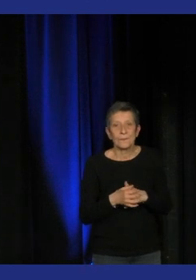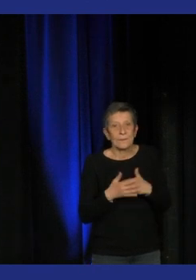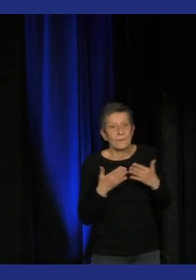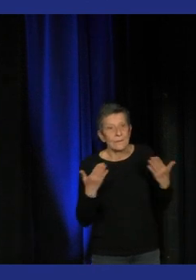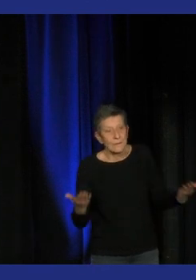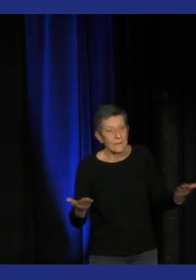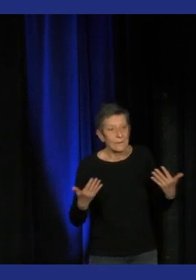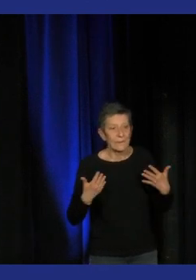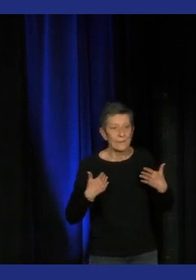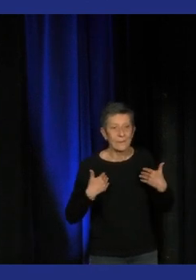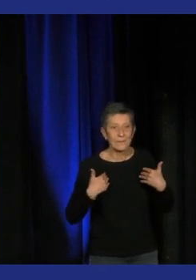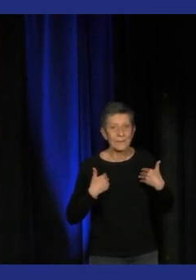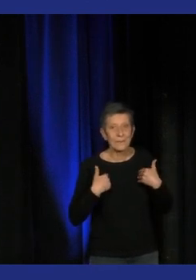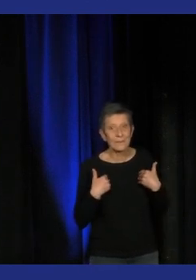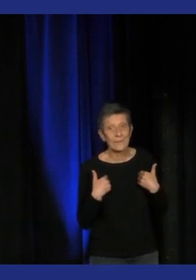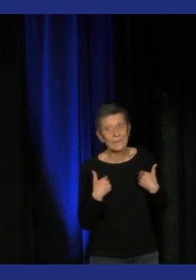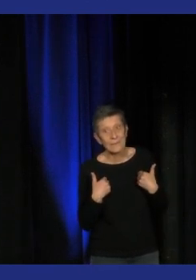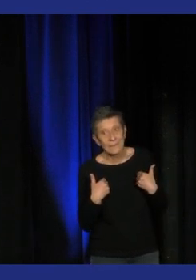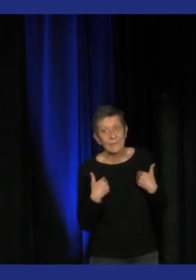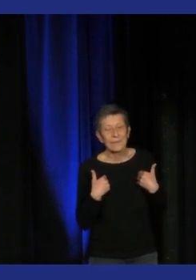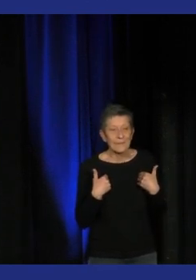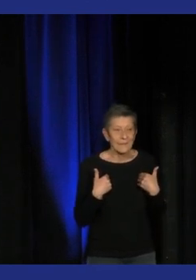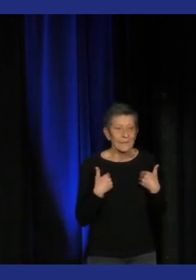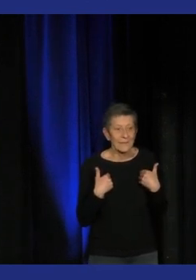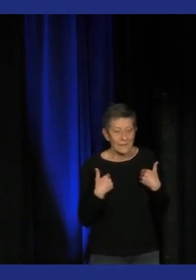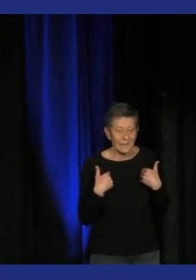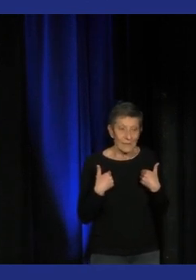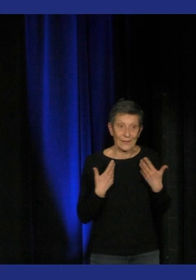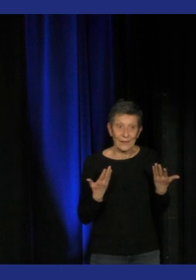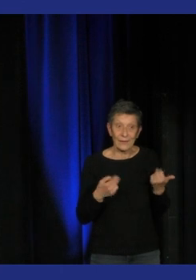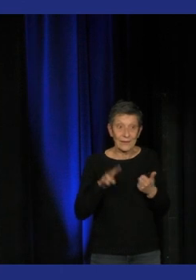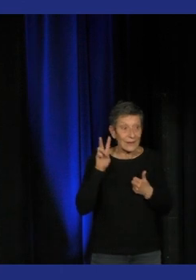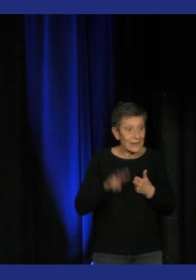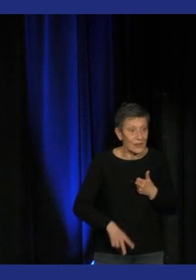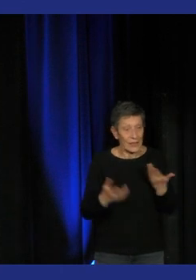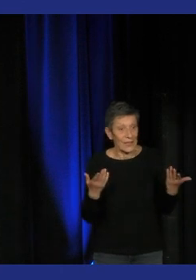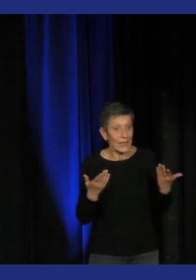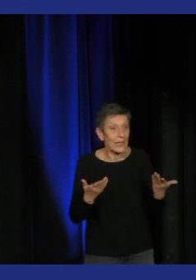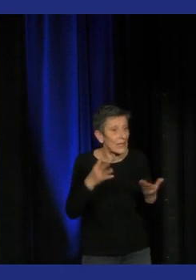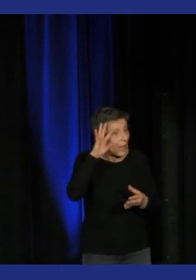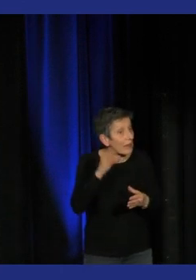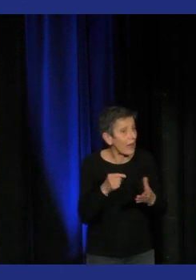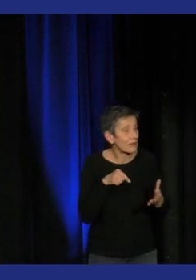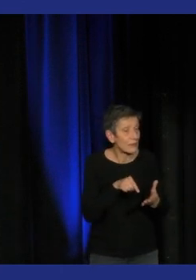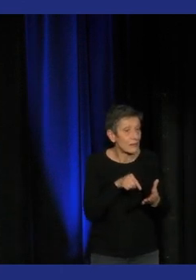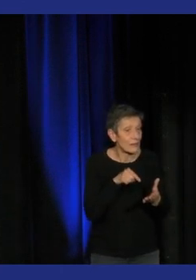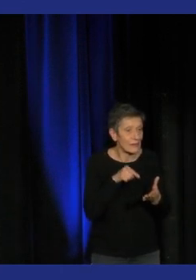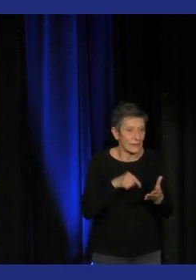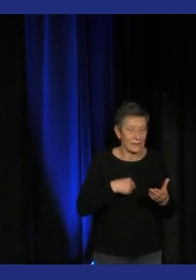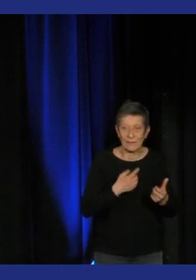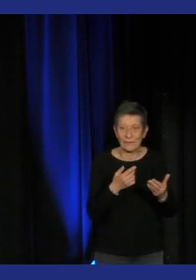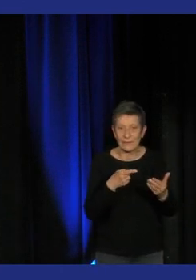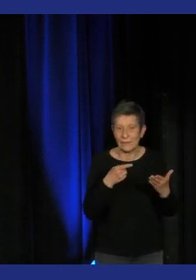moi, je suis une grande... j'ai étudié beaucoup dans ma thèse la question du retournement du stigmate et ça touche